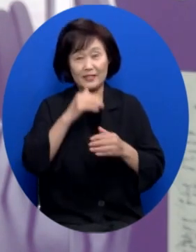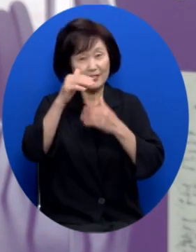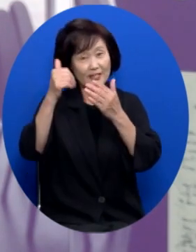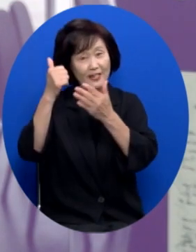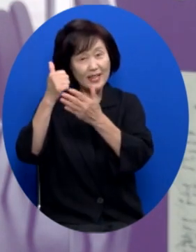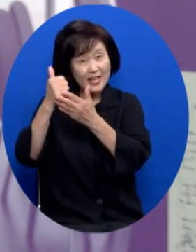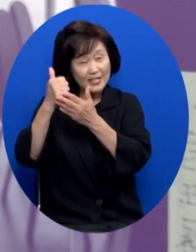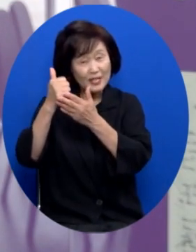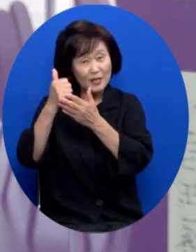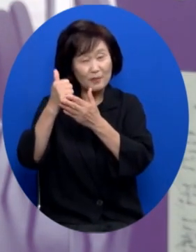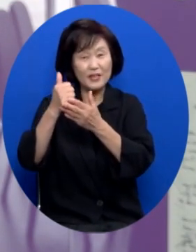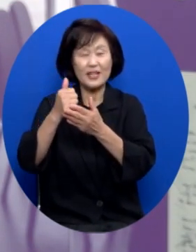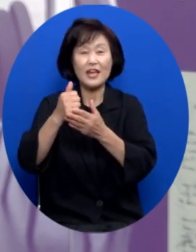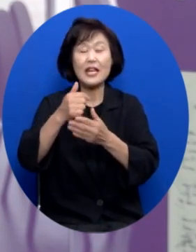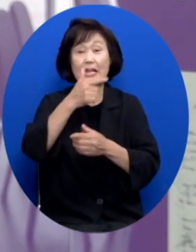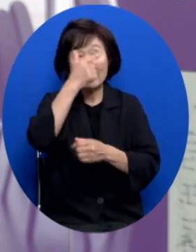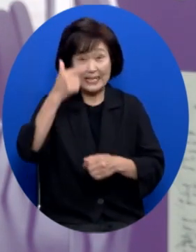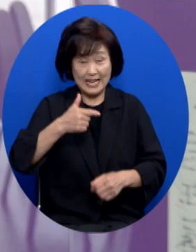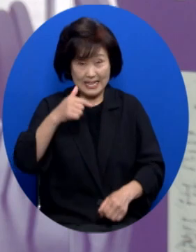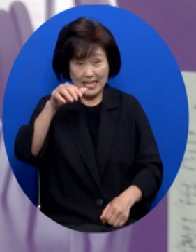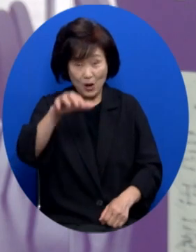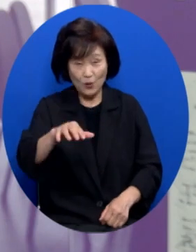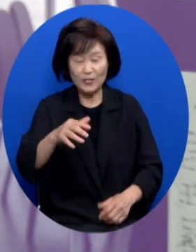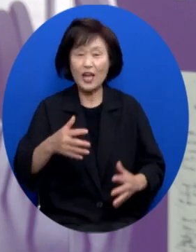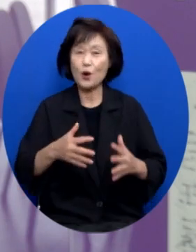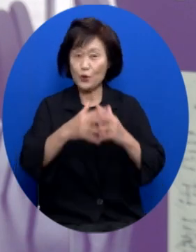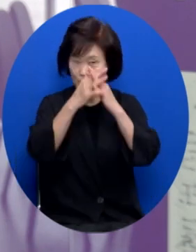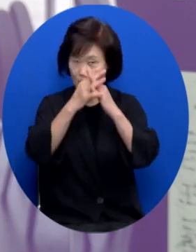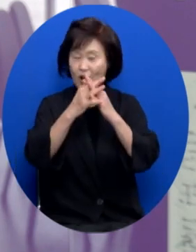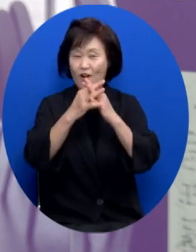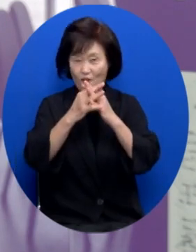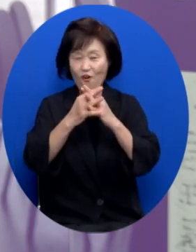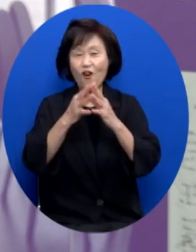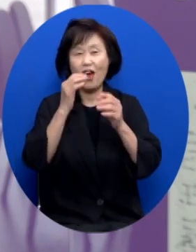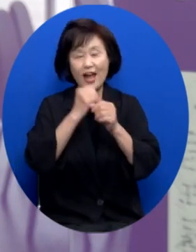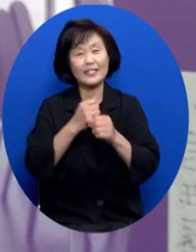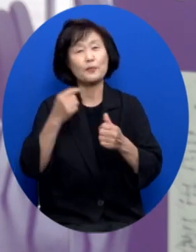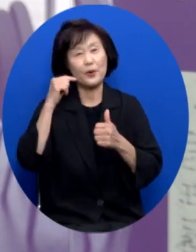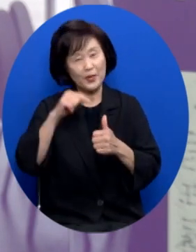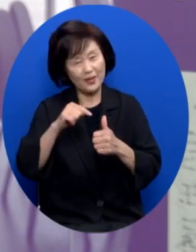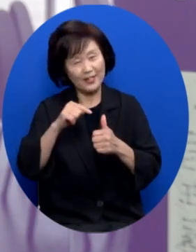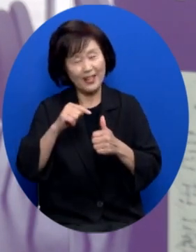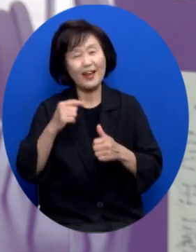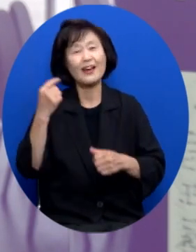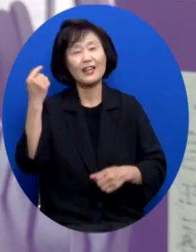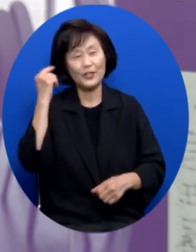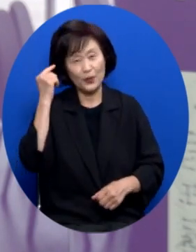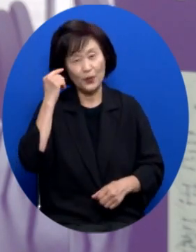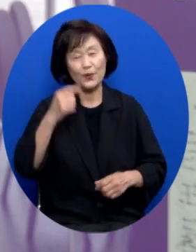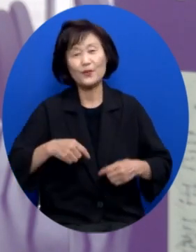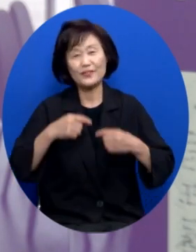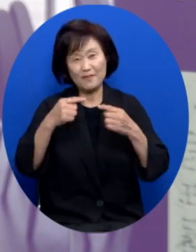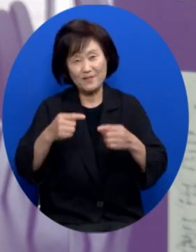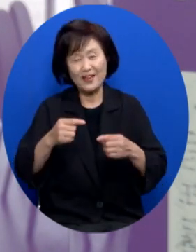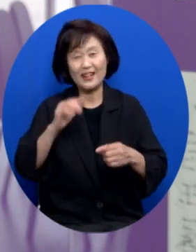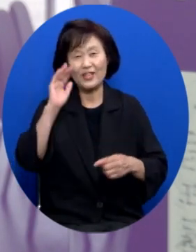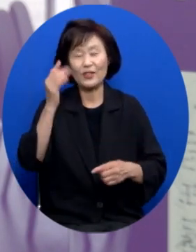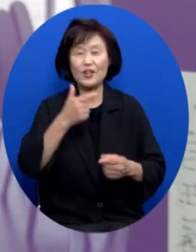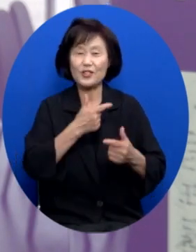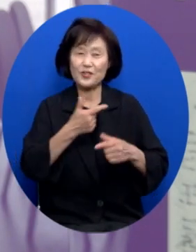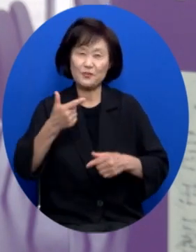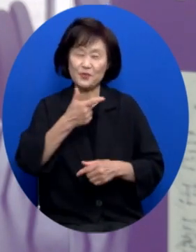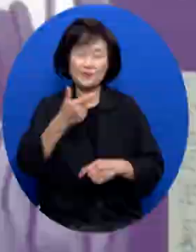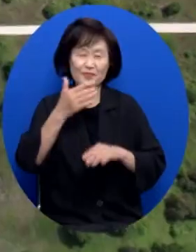하나님이 그곳에 건축하라고 하시는구나. 하나님의 음성으로 듣고 참여하게 돼서 너무